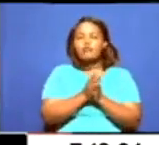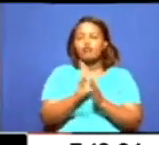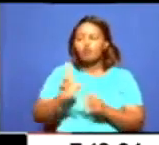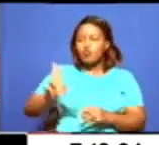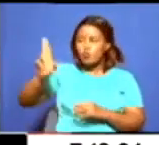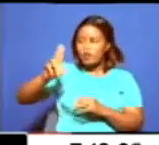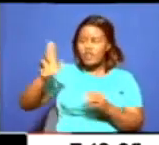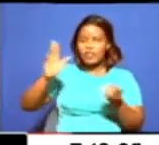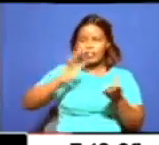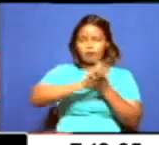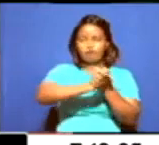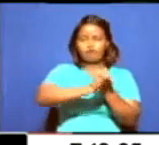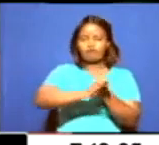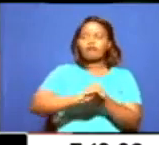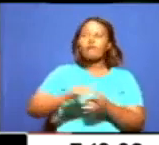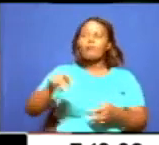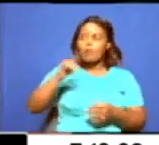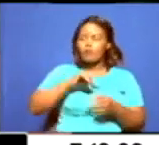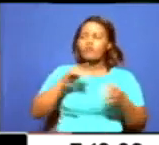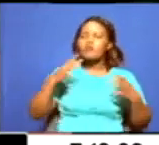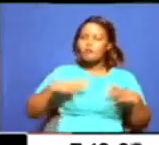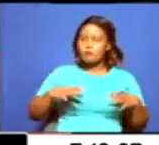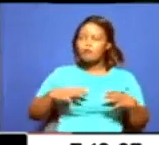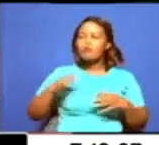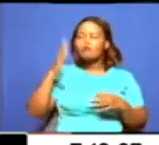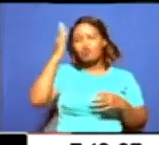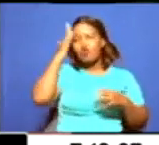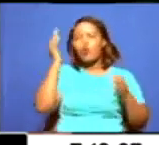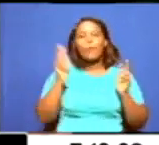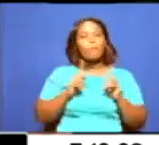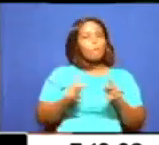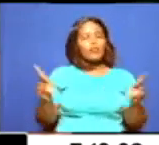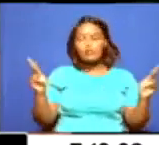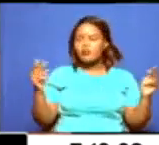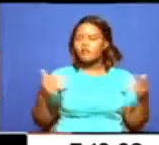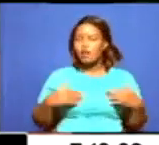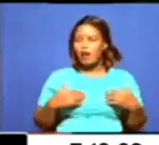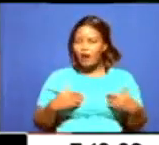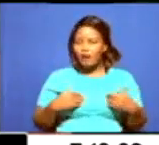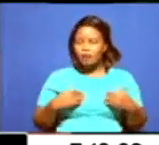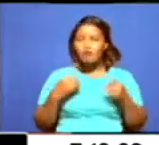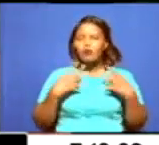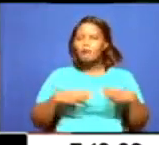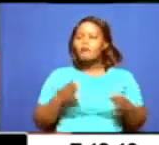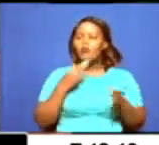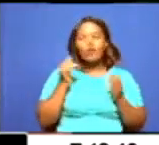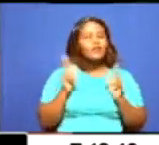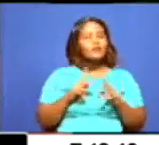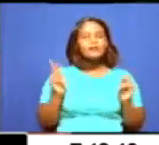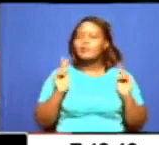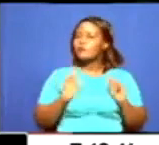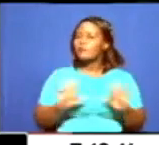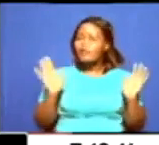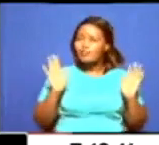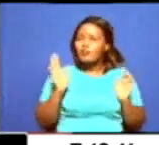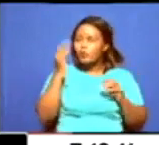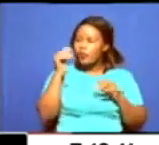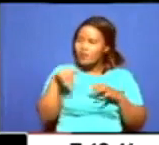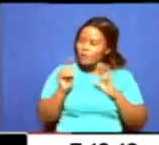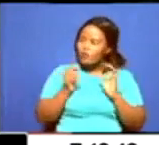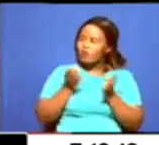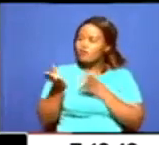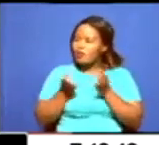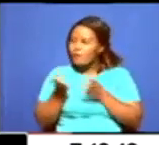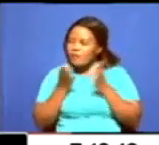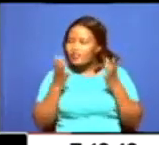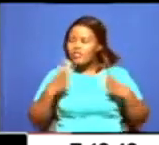watu wa Murang'a tukaona sasa kuna amani. Na watu wa Murang'a ile kitu wanahitaji ni amani peke yake. Maana ni wafanyi biashara wakubwa sana